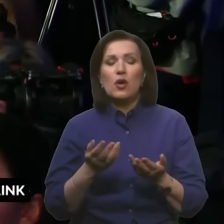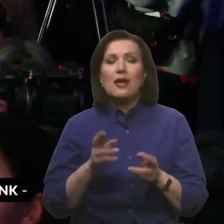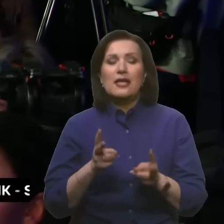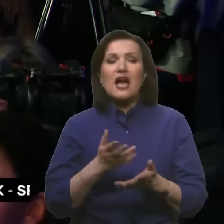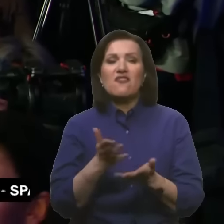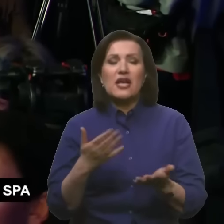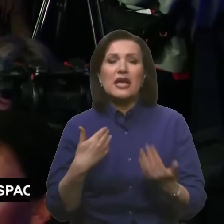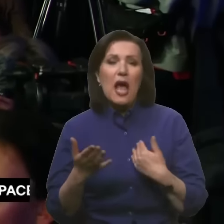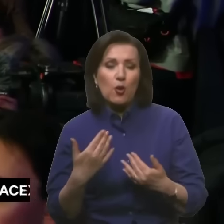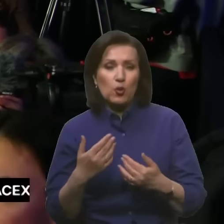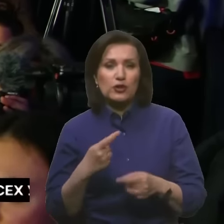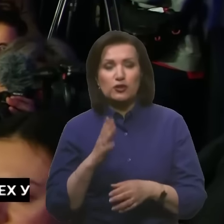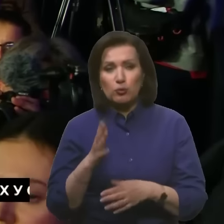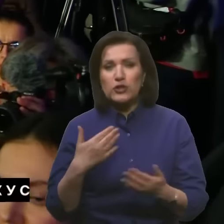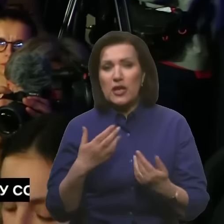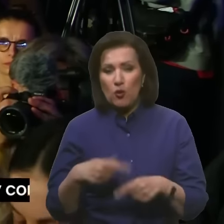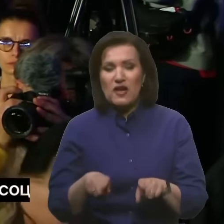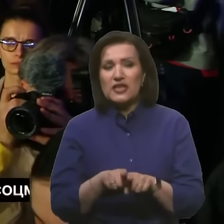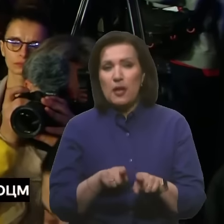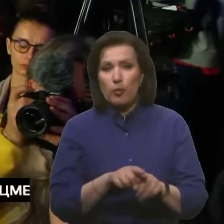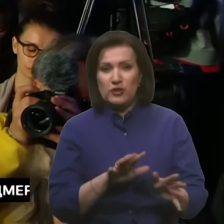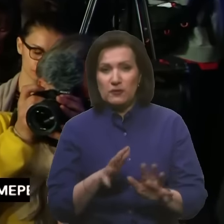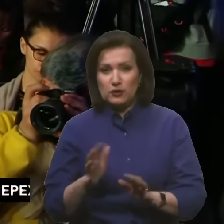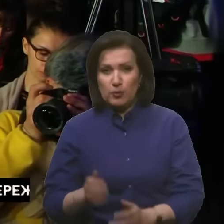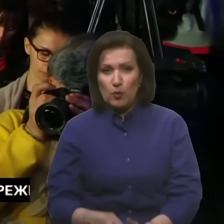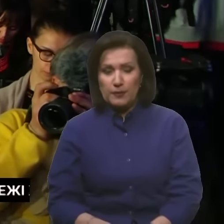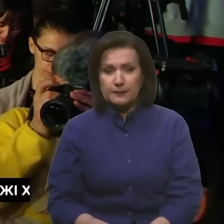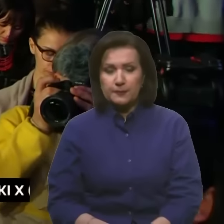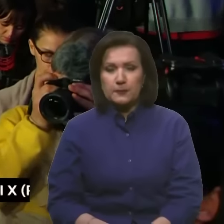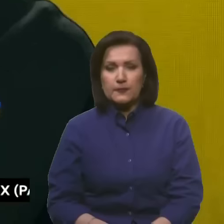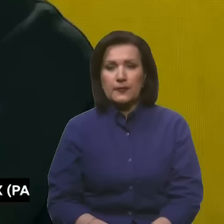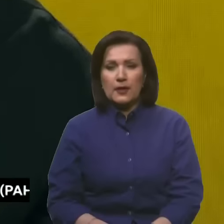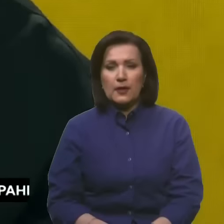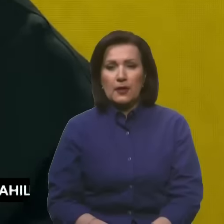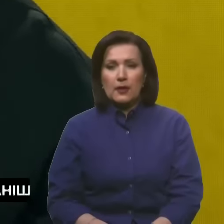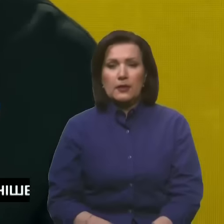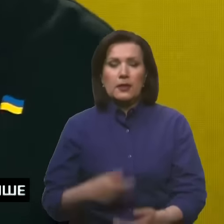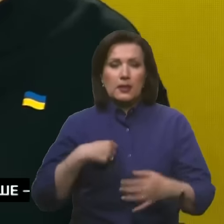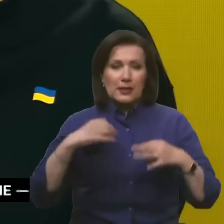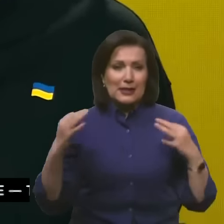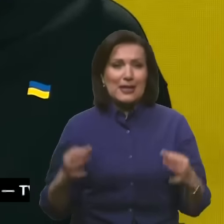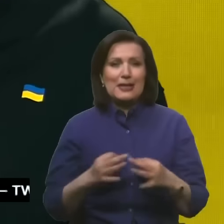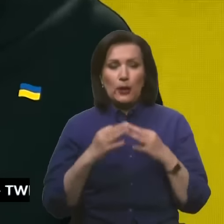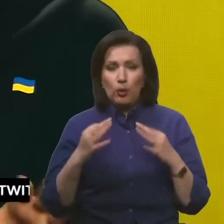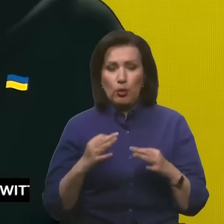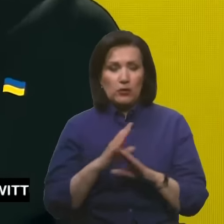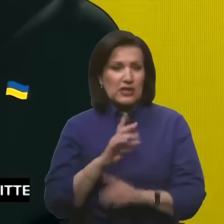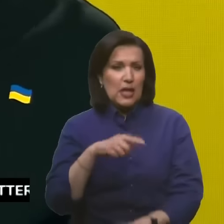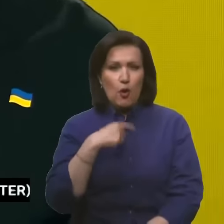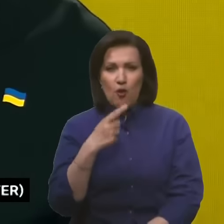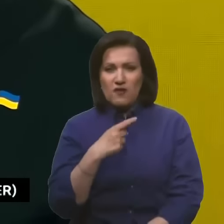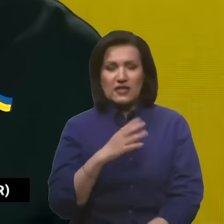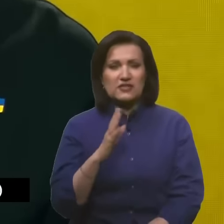будете реагувати на подібні спроби? I never spoke with я ніколи не говорив